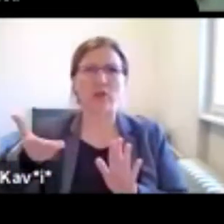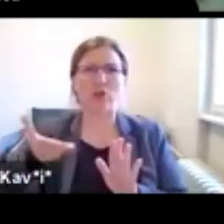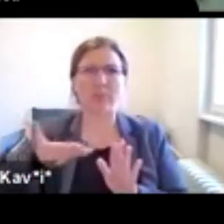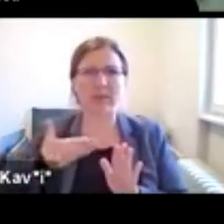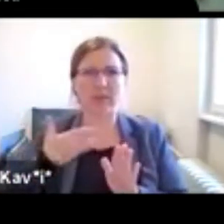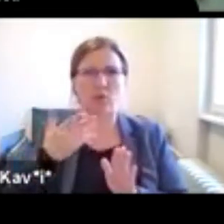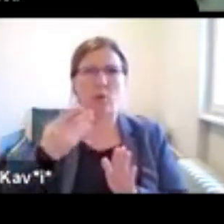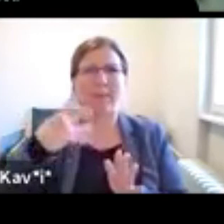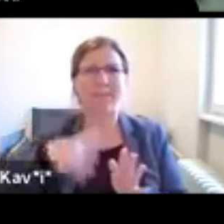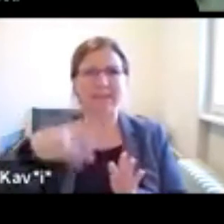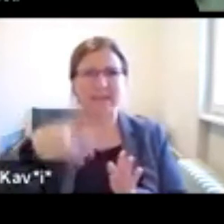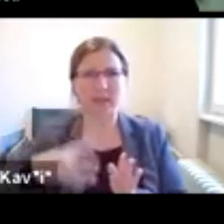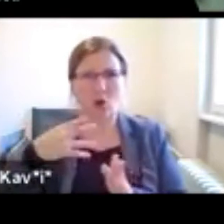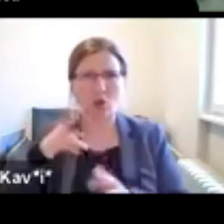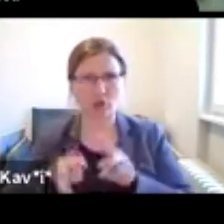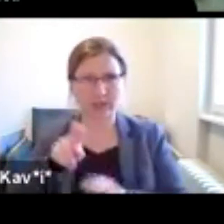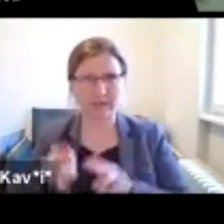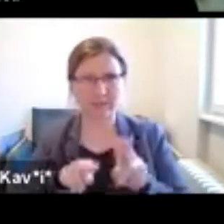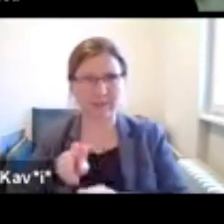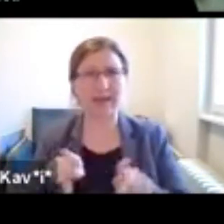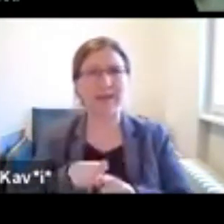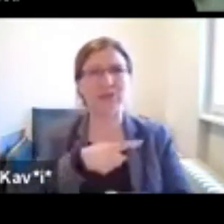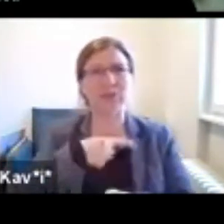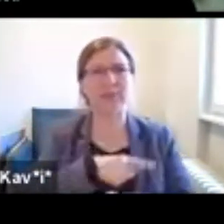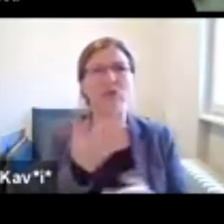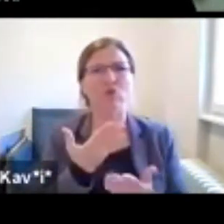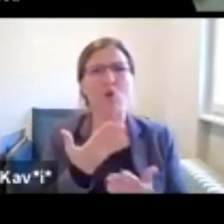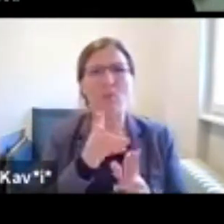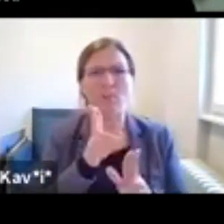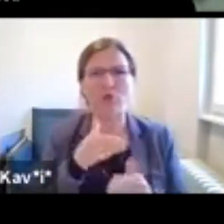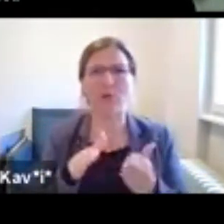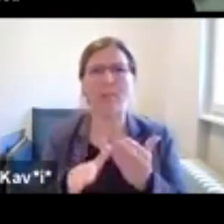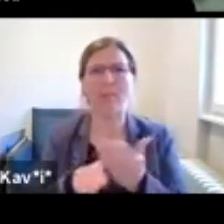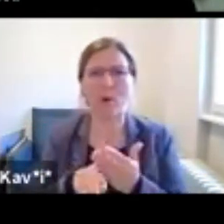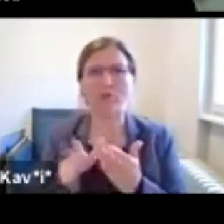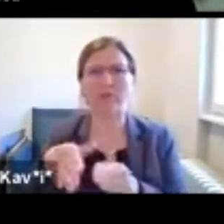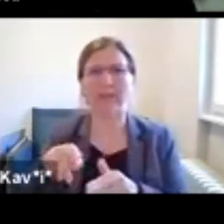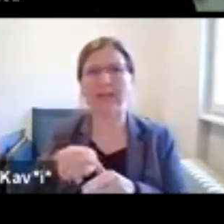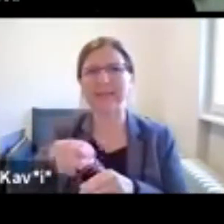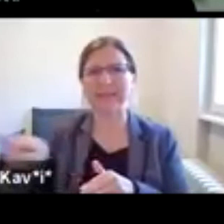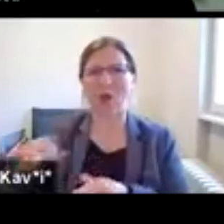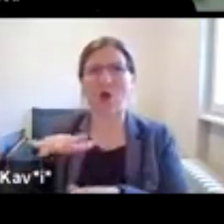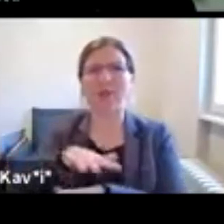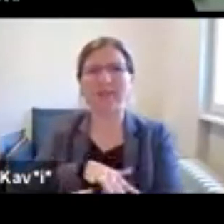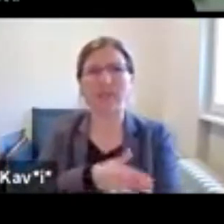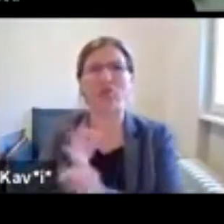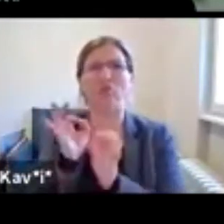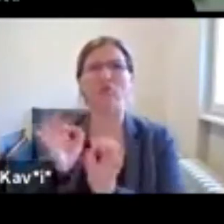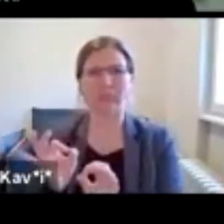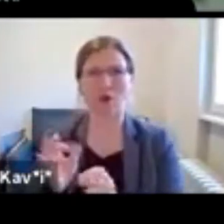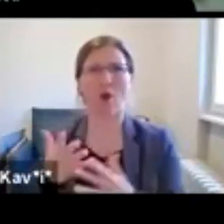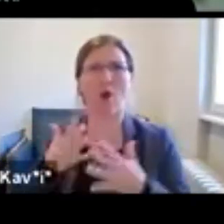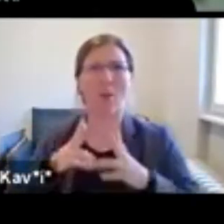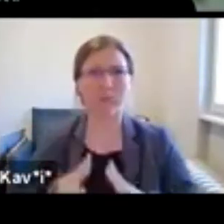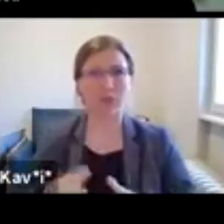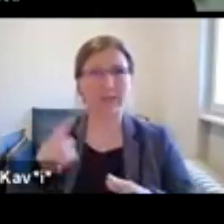naglašavati ono što mogu i samostalno učiniti, odnosno neka ponašanja koja pridonose osjećaju dobrobiti u ekstremnim uvjetima poput